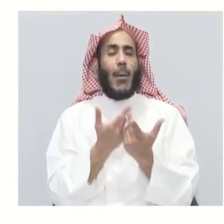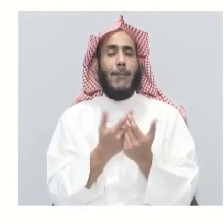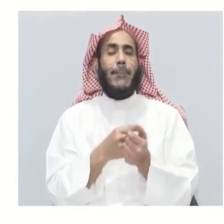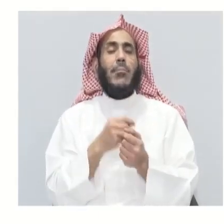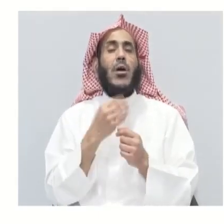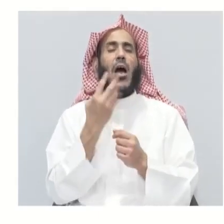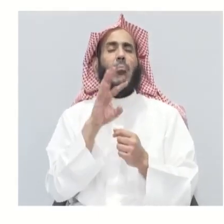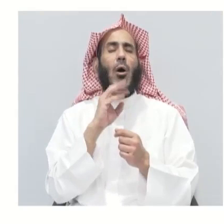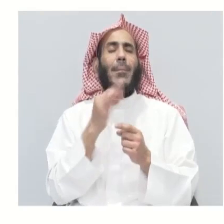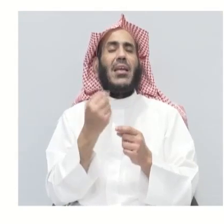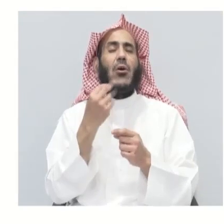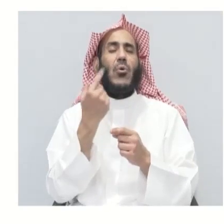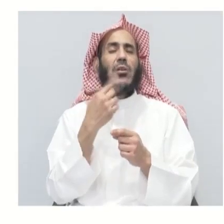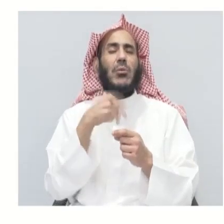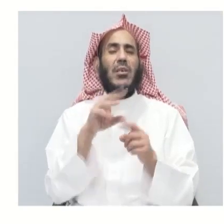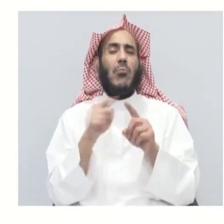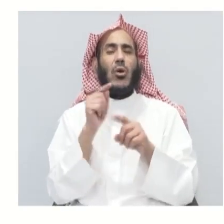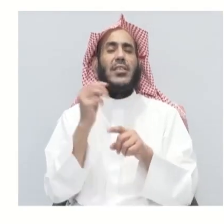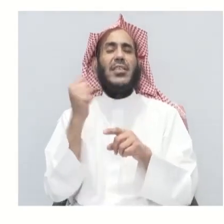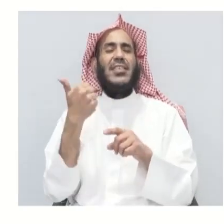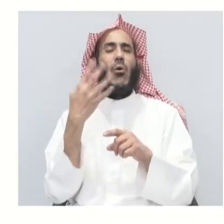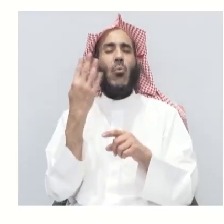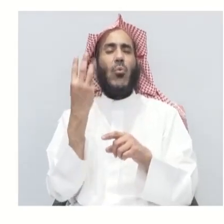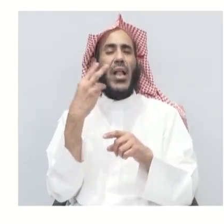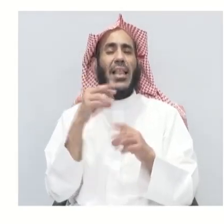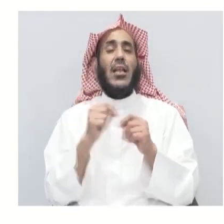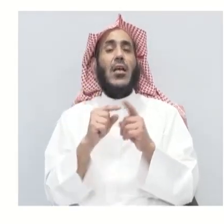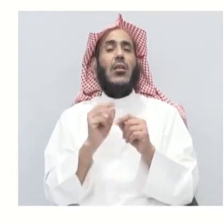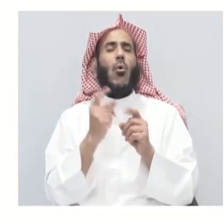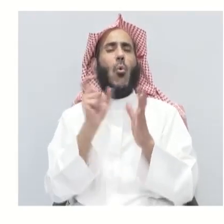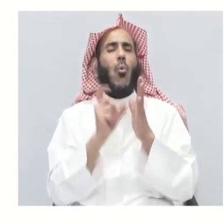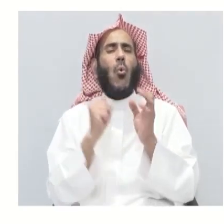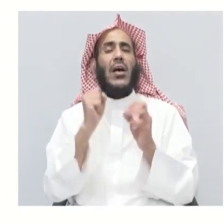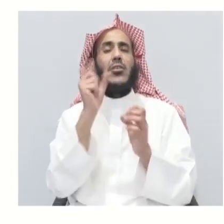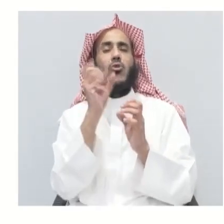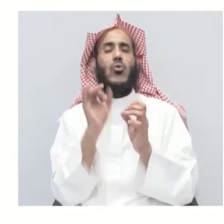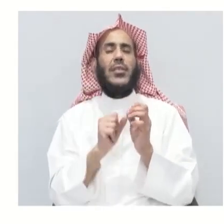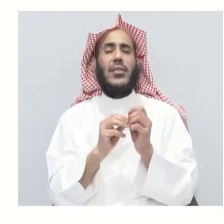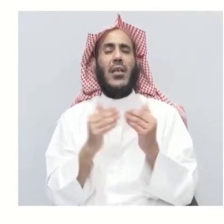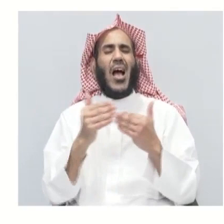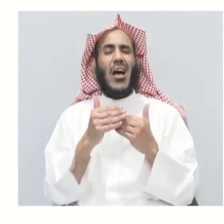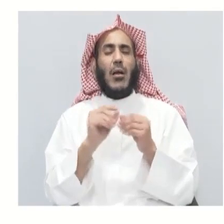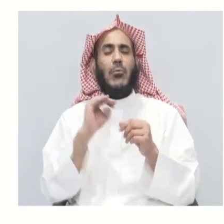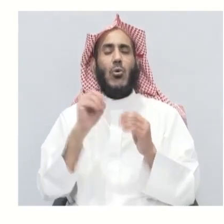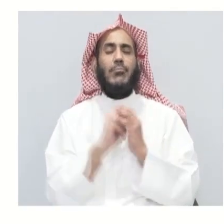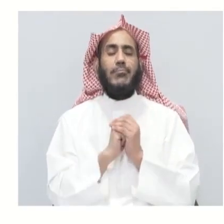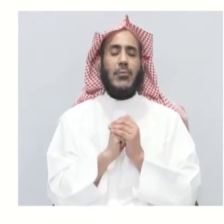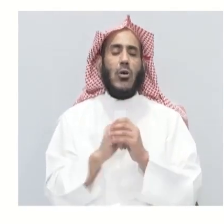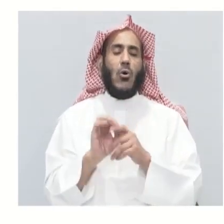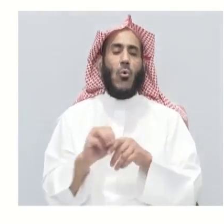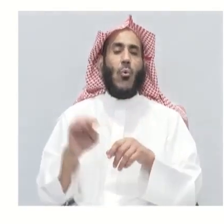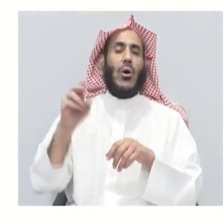كم 472.12 وهذه قوه اذا نيوتن يبدو لي الاقرب لجوابي هذا هو